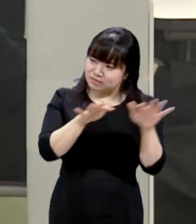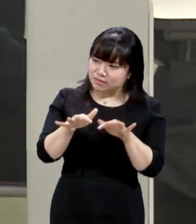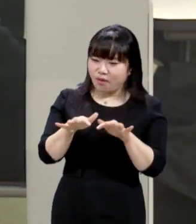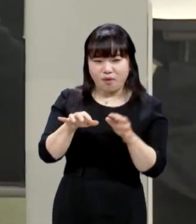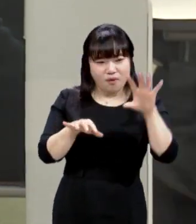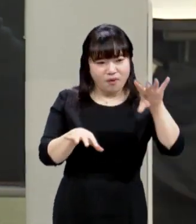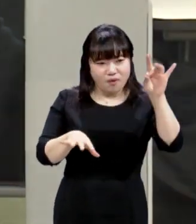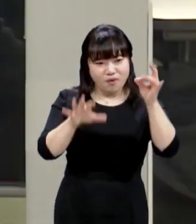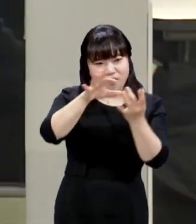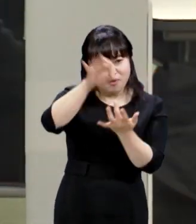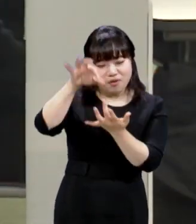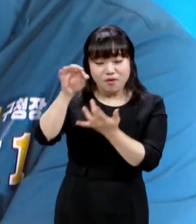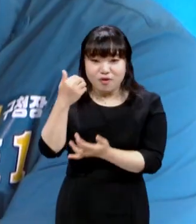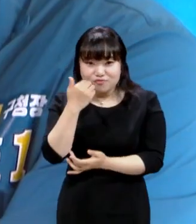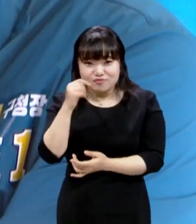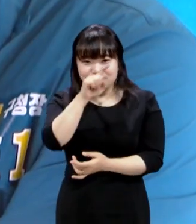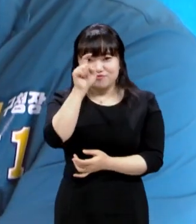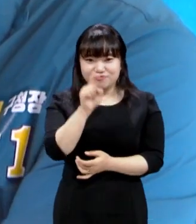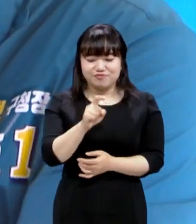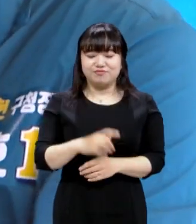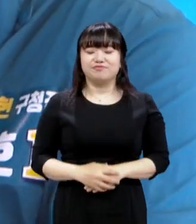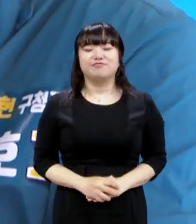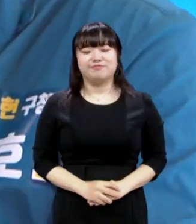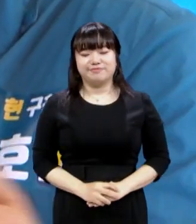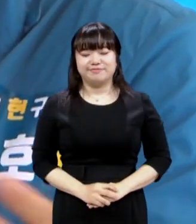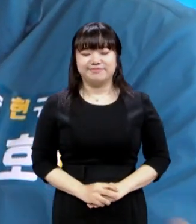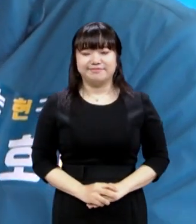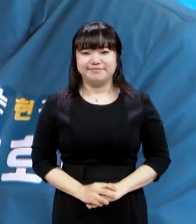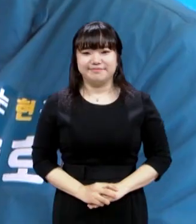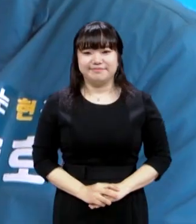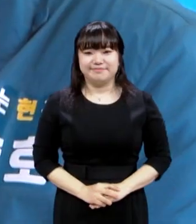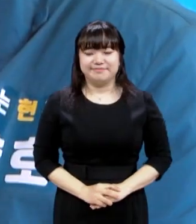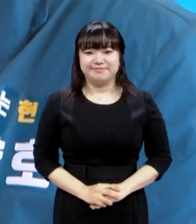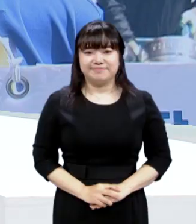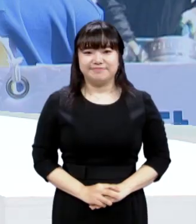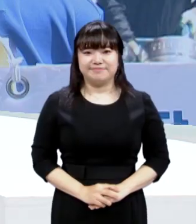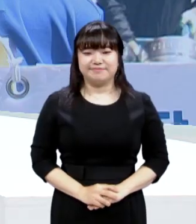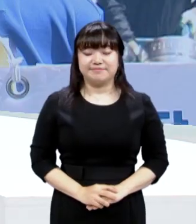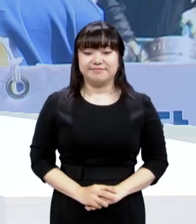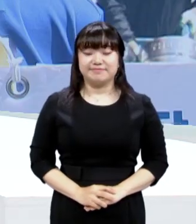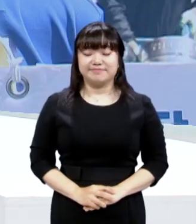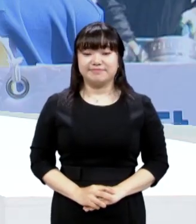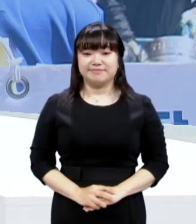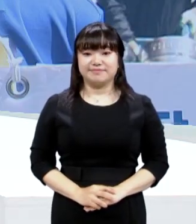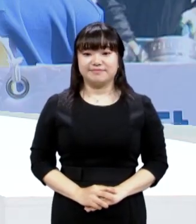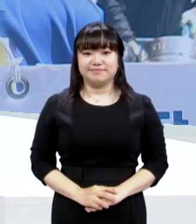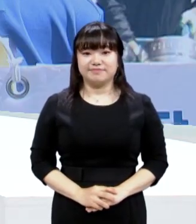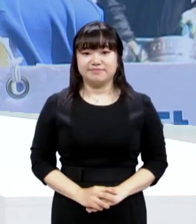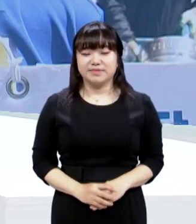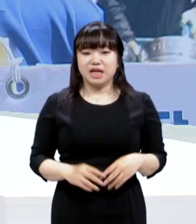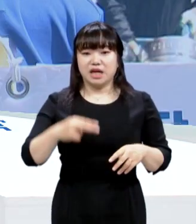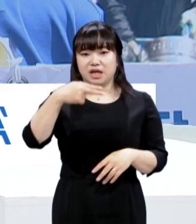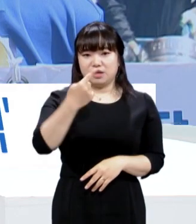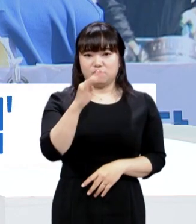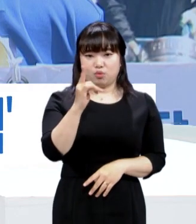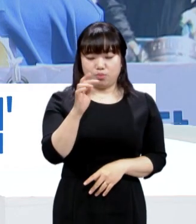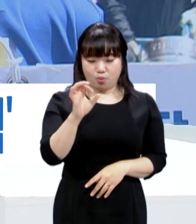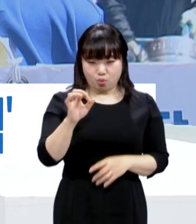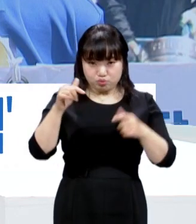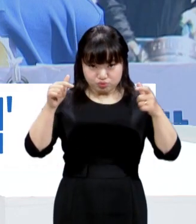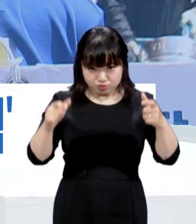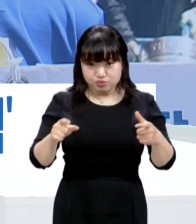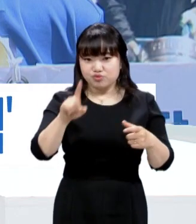손을 들어줄 지 관심이 쏠립니다 b tv 뉴스 이제 원입니다 4 도봉구청 장 선거에는